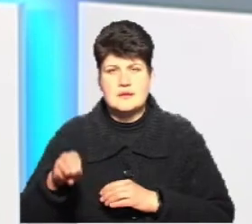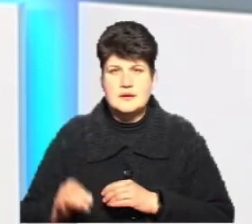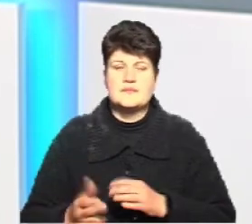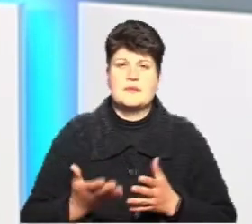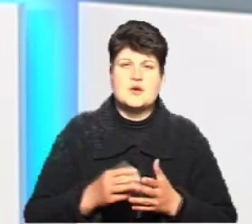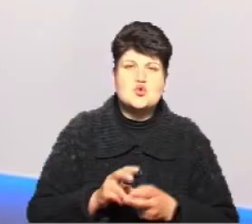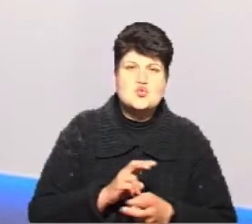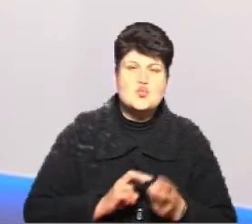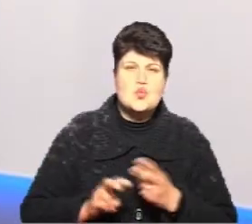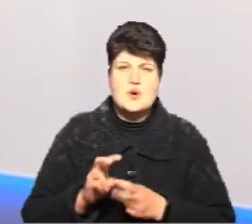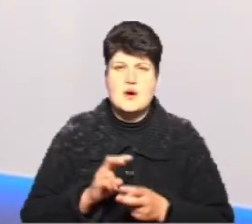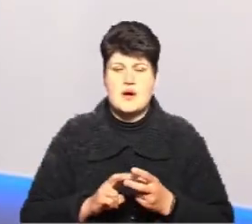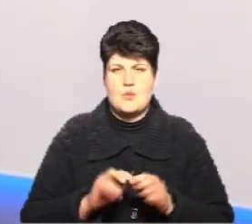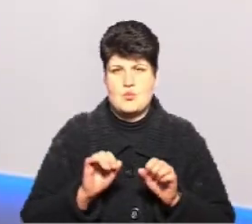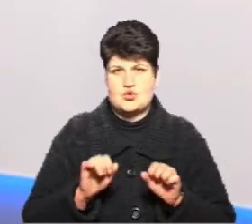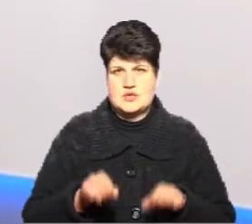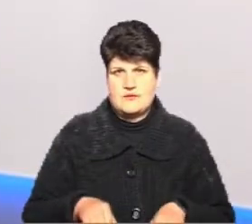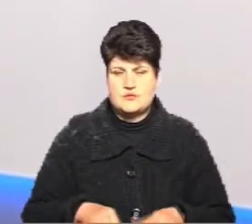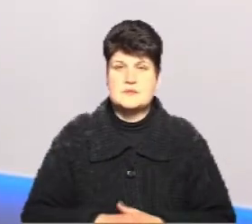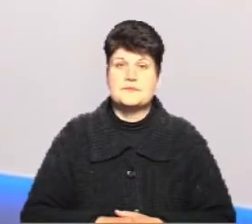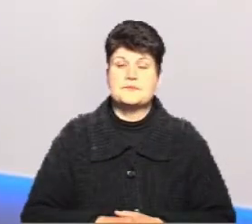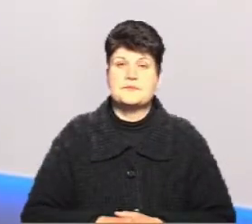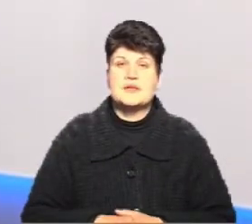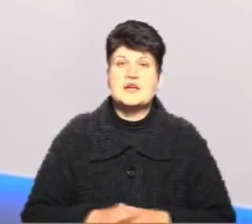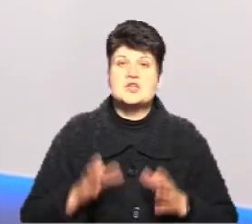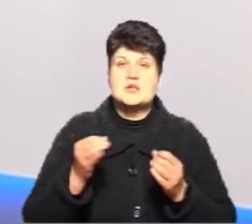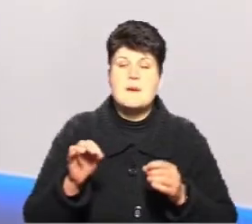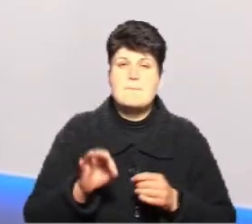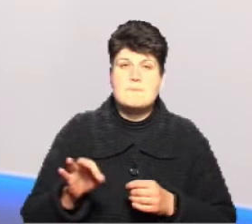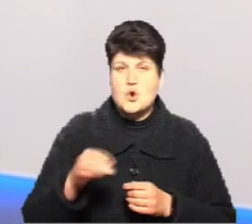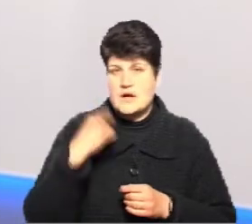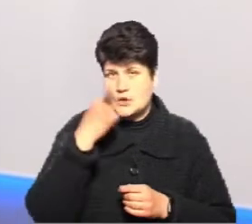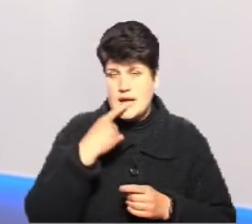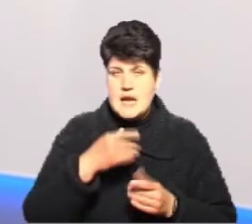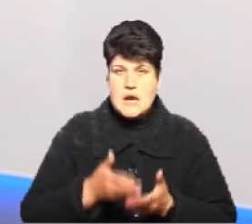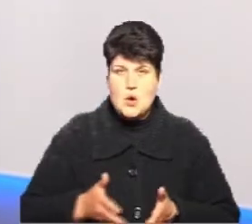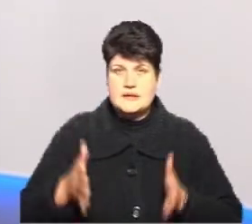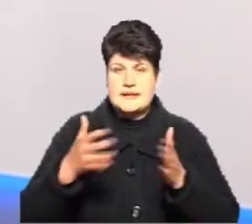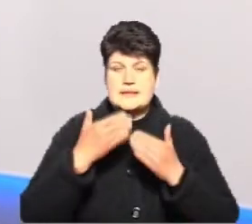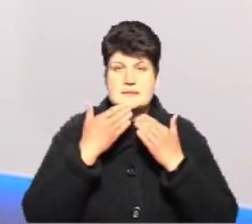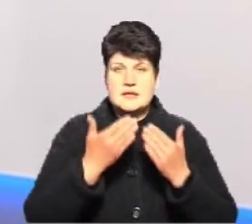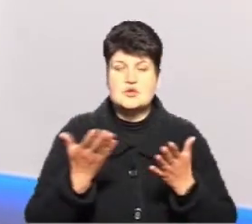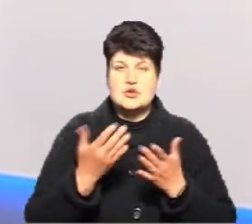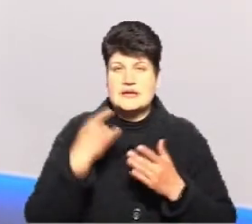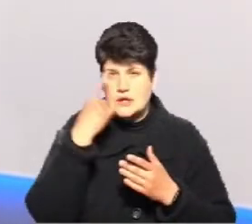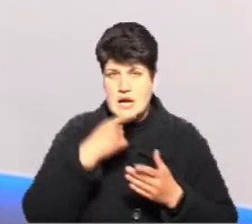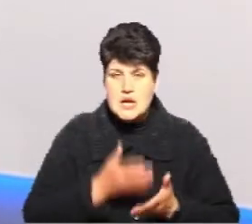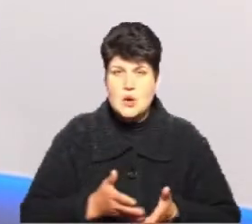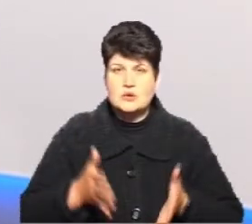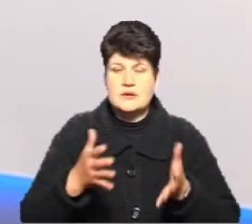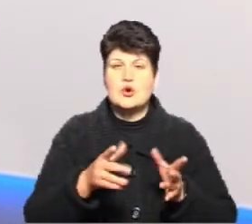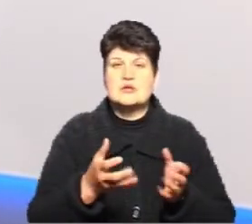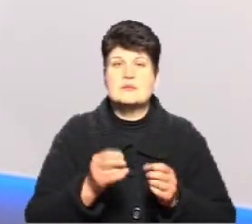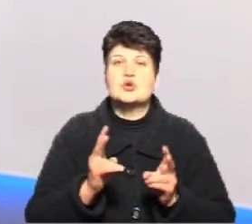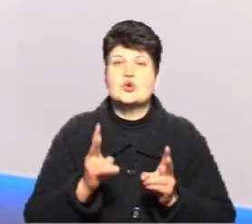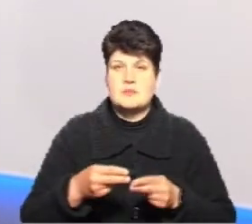намагатися шукати так можливості. Добре. Ще про індивідуальні контейнери запитаю. Якщо індивідуальний контейнер, його отримує тільки той, хто підписав договір так